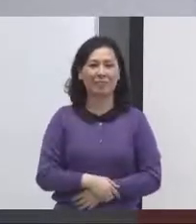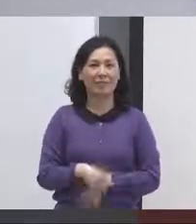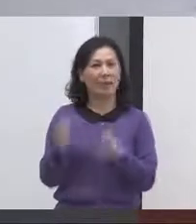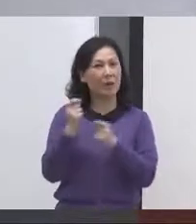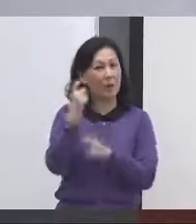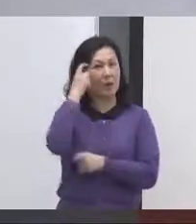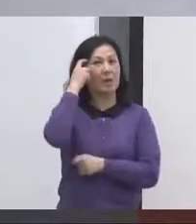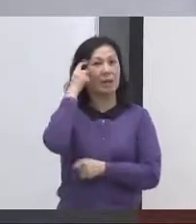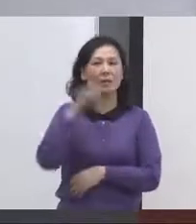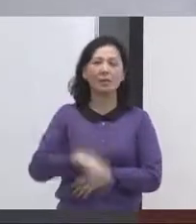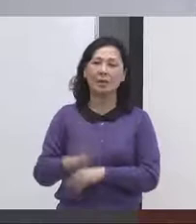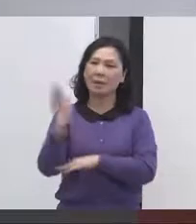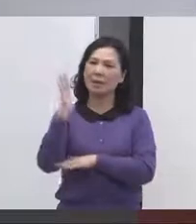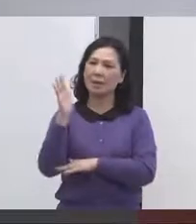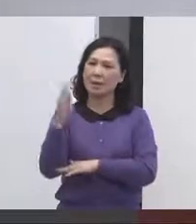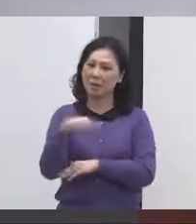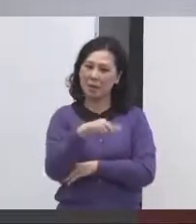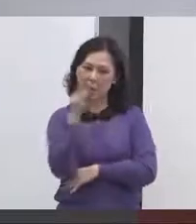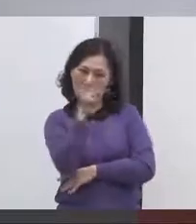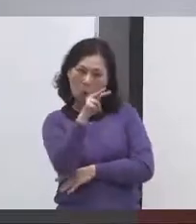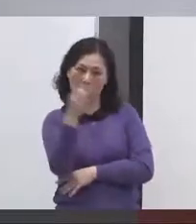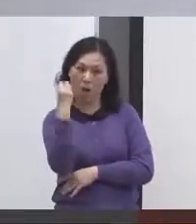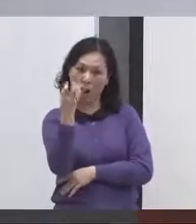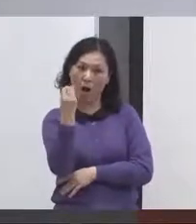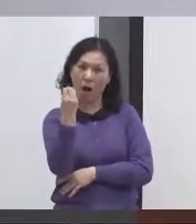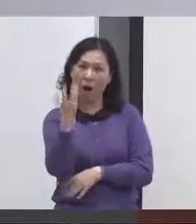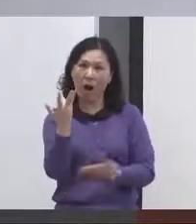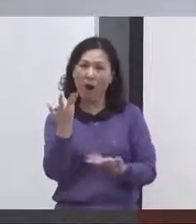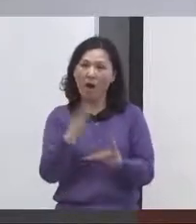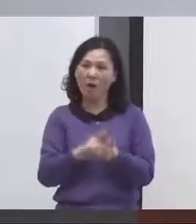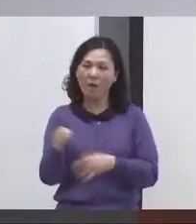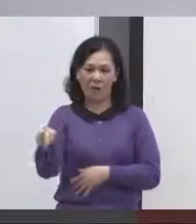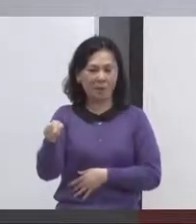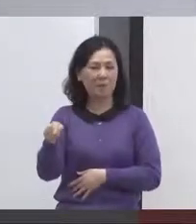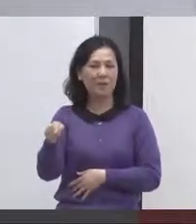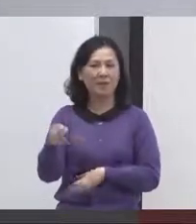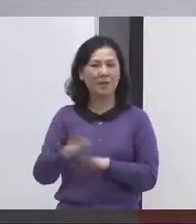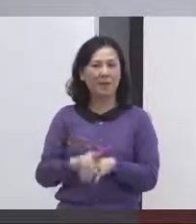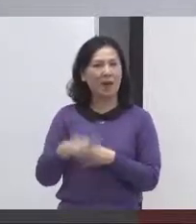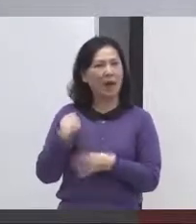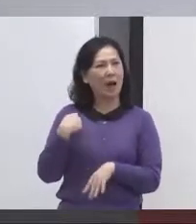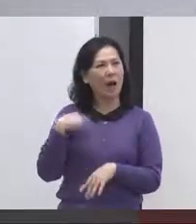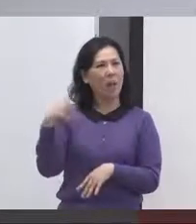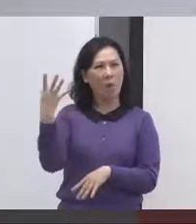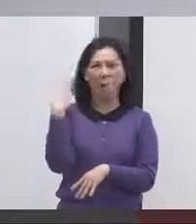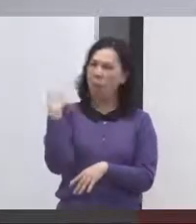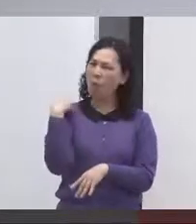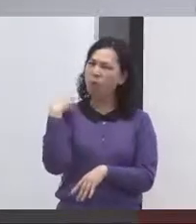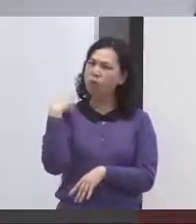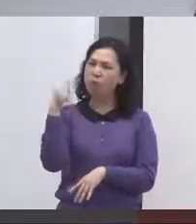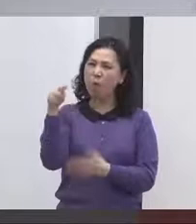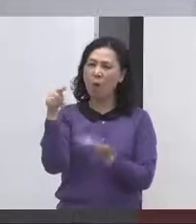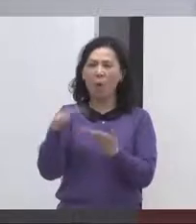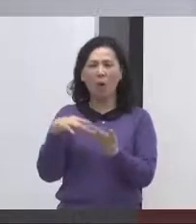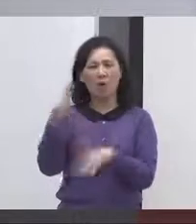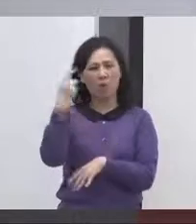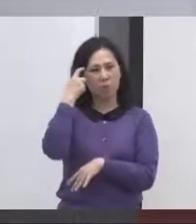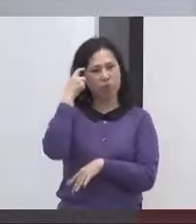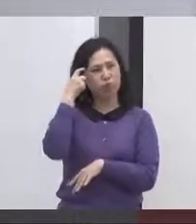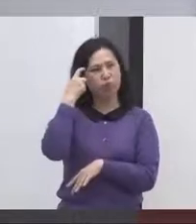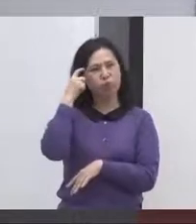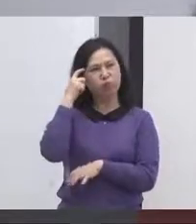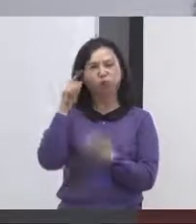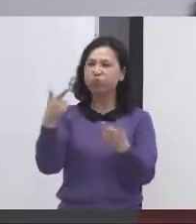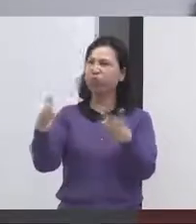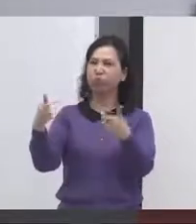在政府面对一些新的挑战的时候，好，他会开始不在他本来的规范内的问责，好，就是他有一些问